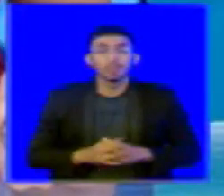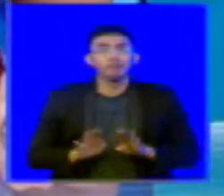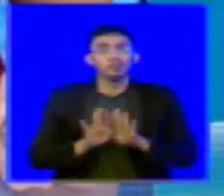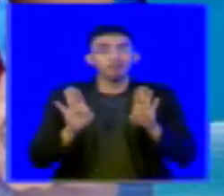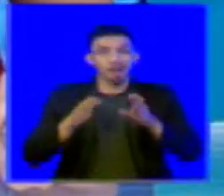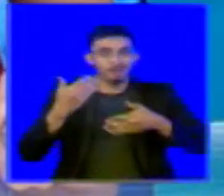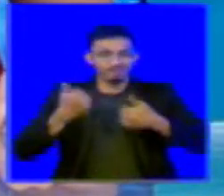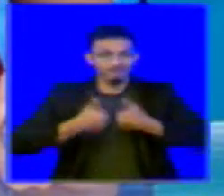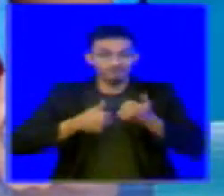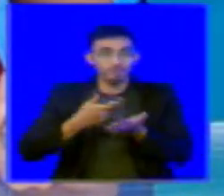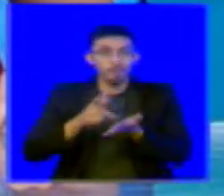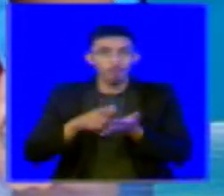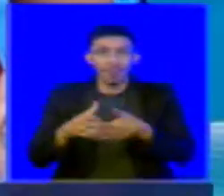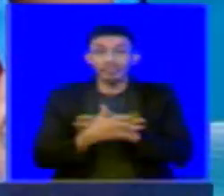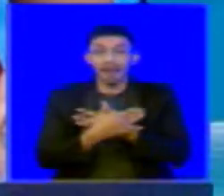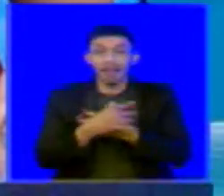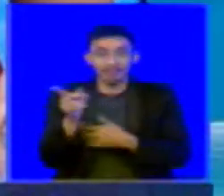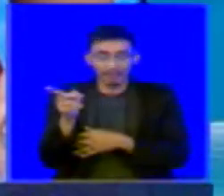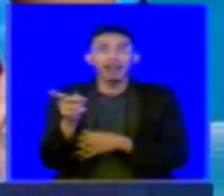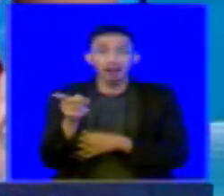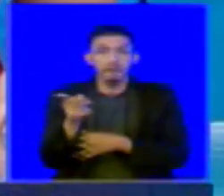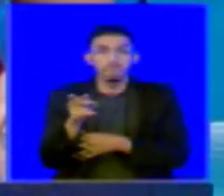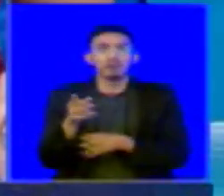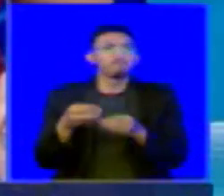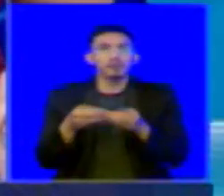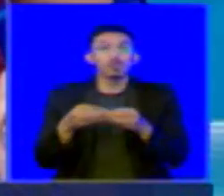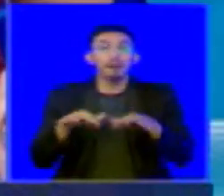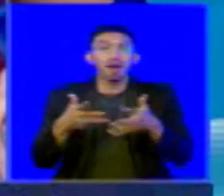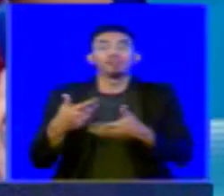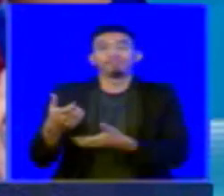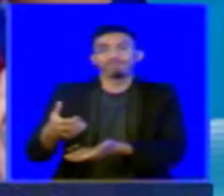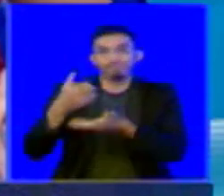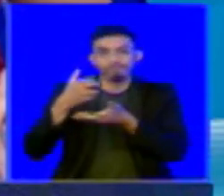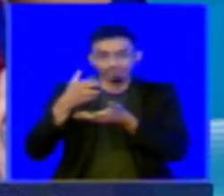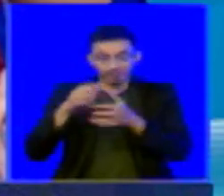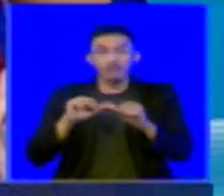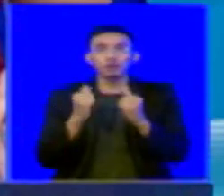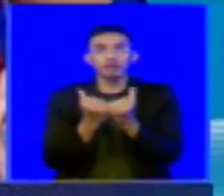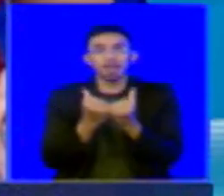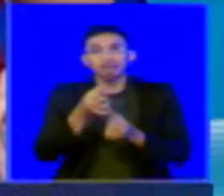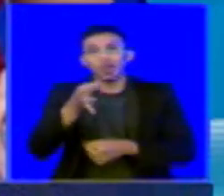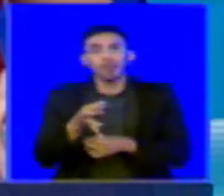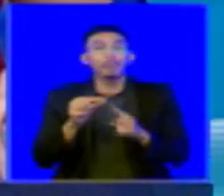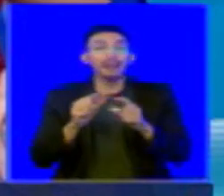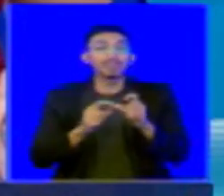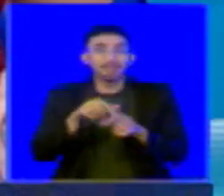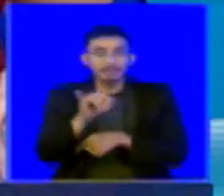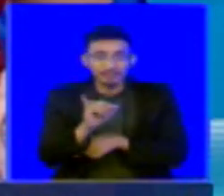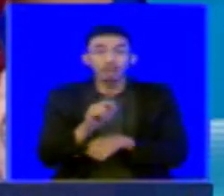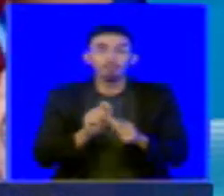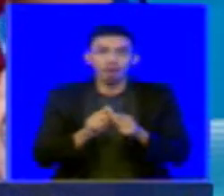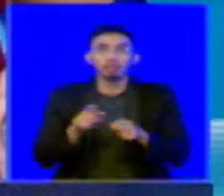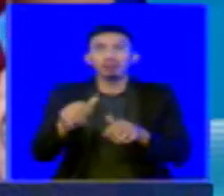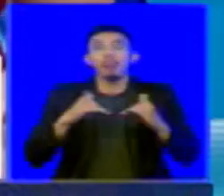Pemirsa, pembukaan turnamen sepak bola Ternate Premier League memperebutkan Piala Asosiasi Kota PSSI digelar di lapangan Gelora